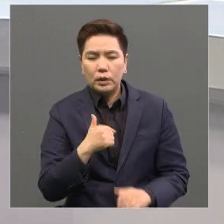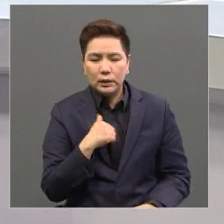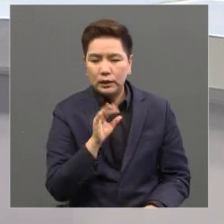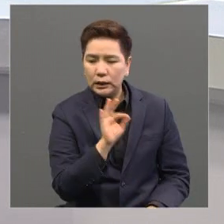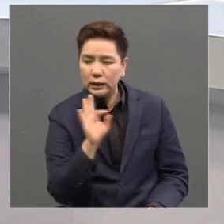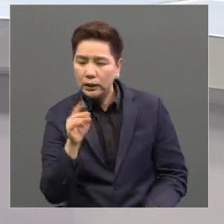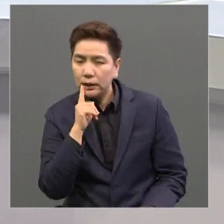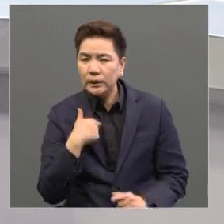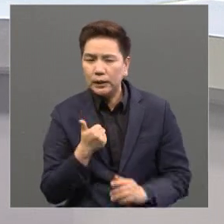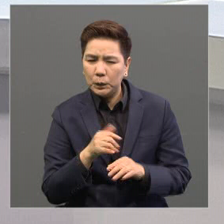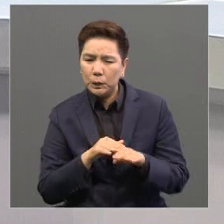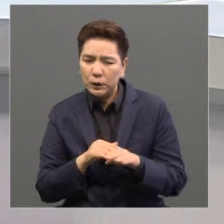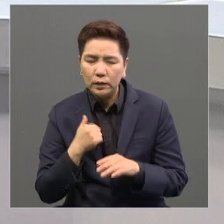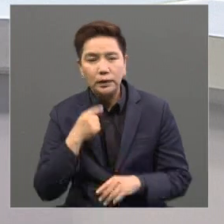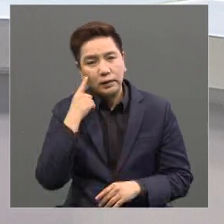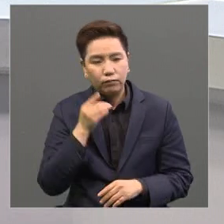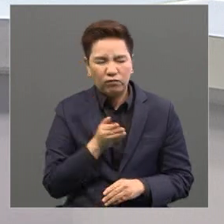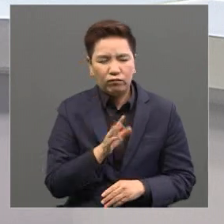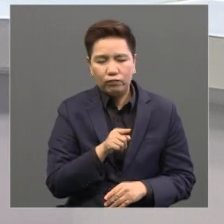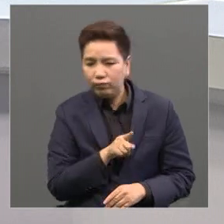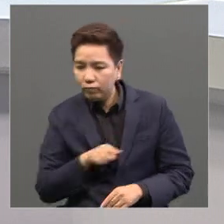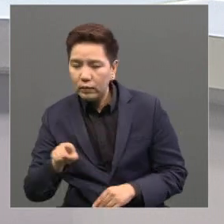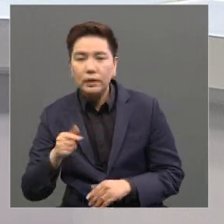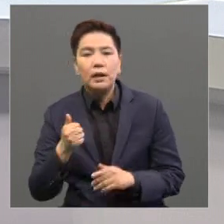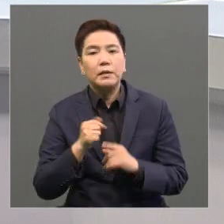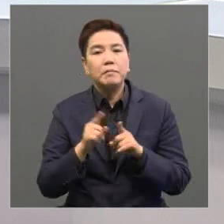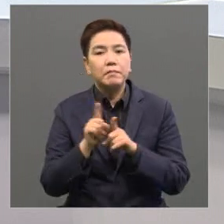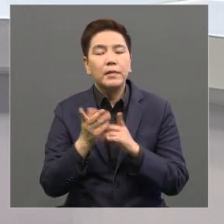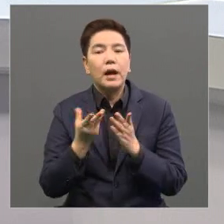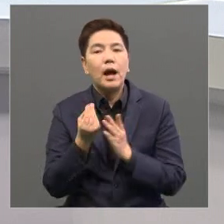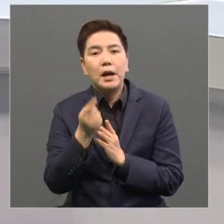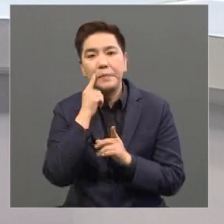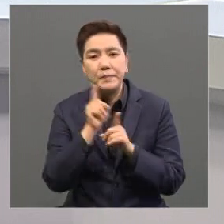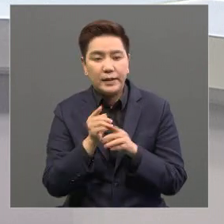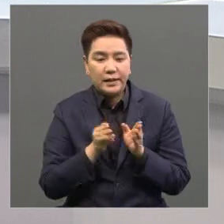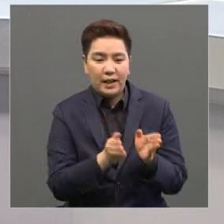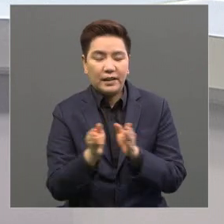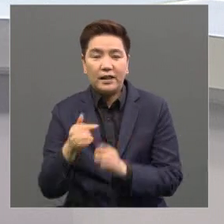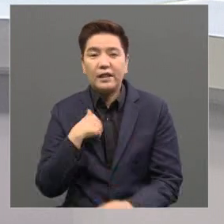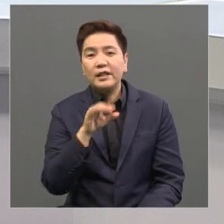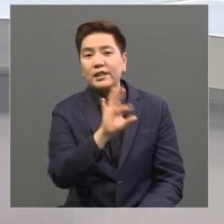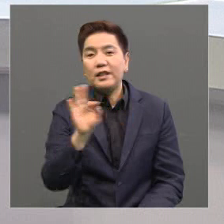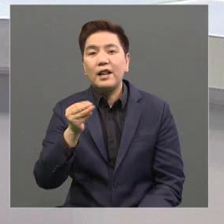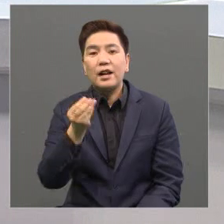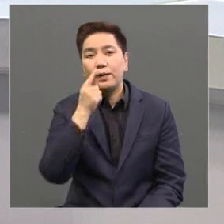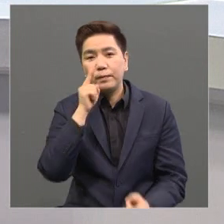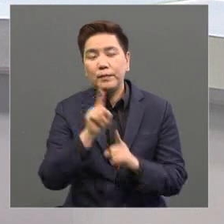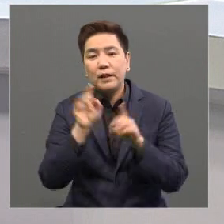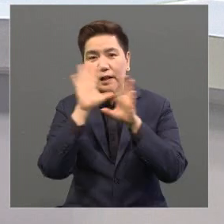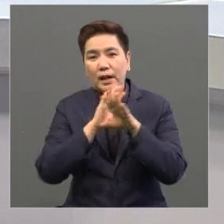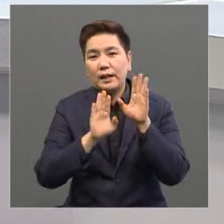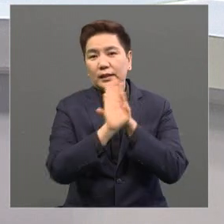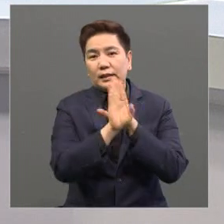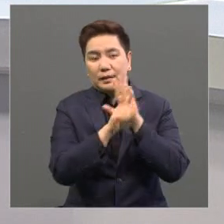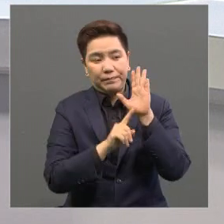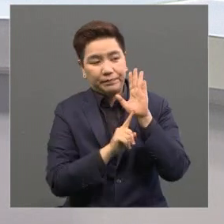ใครที่กำลังจะออกจากบ้านแล้วดู nvg Newsภาคเที่ยงแบบนี้นะครับเป็น 1เส้นทางที่อยากจะเลือกเหมือนกับไปอีสานบาง